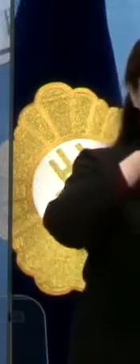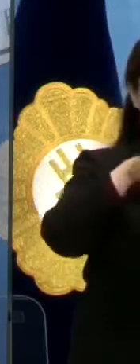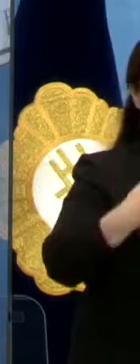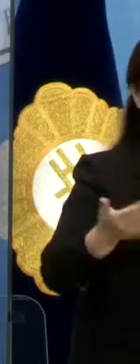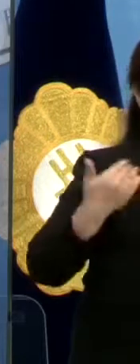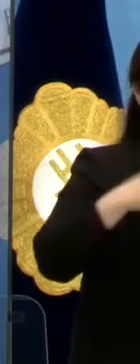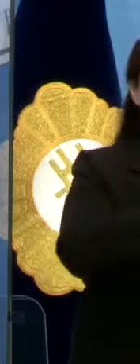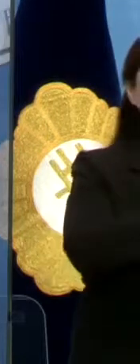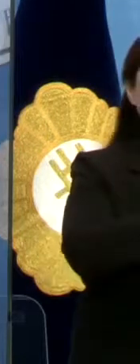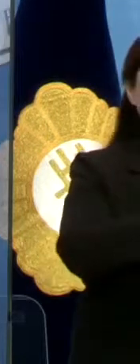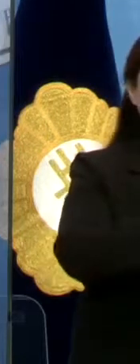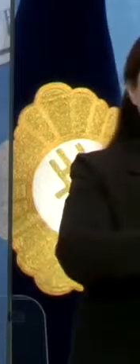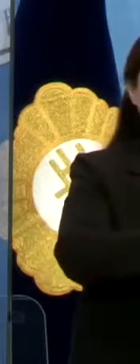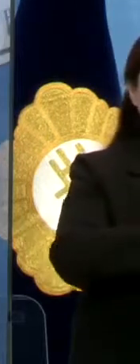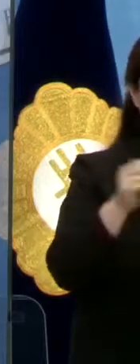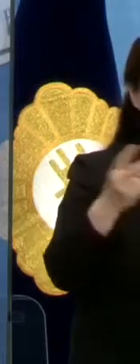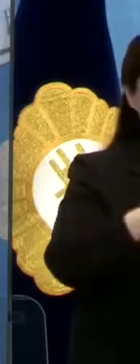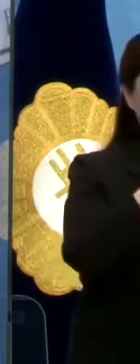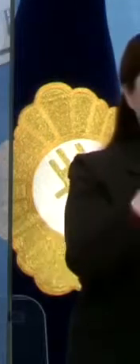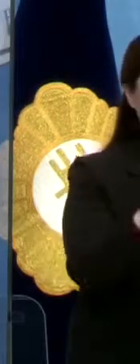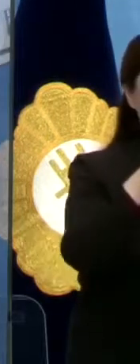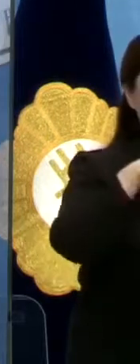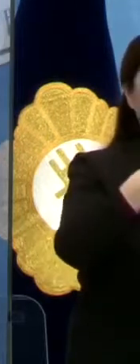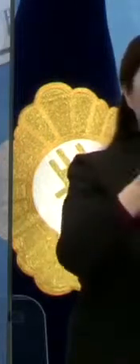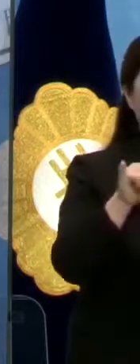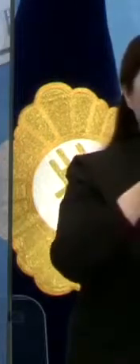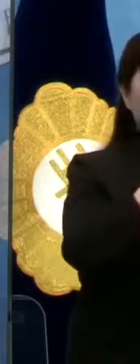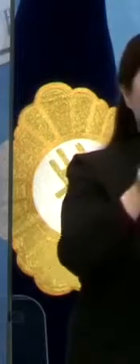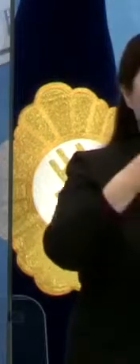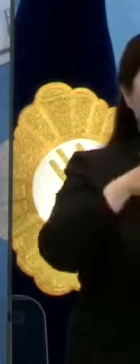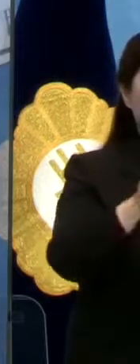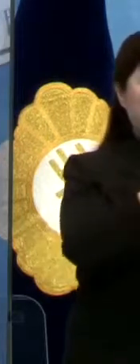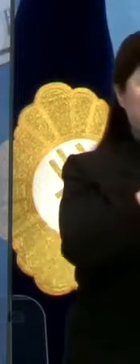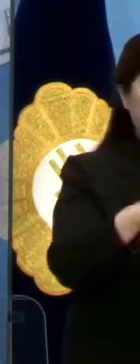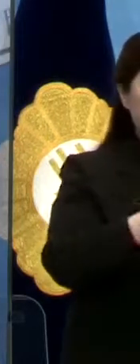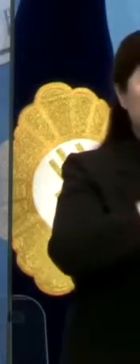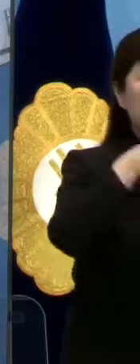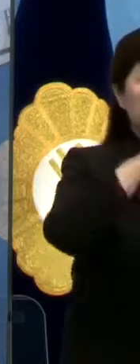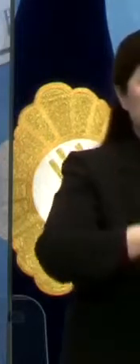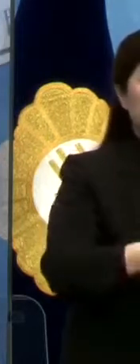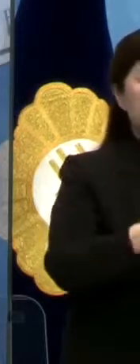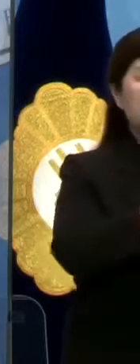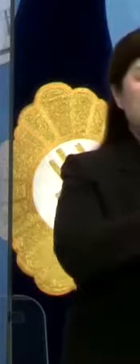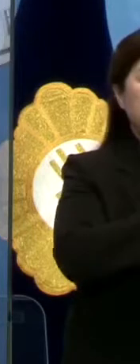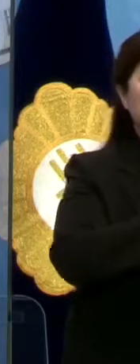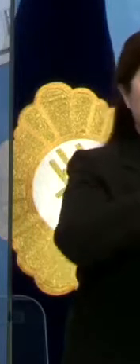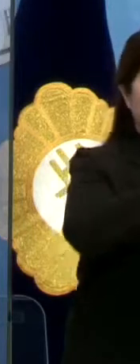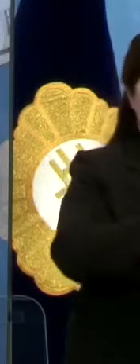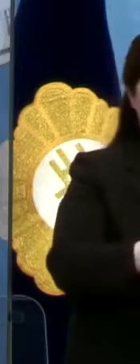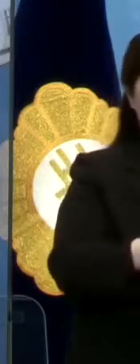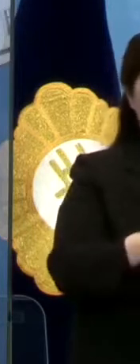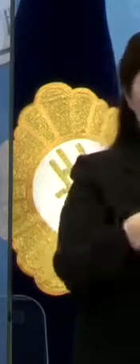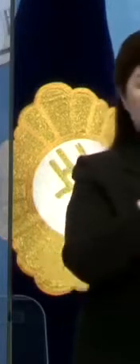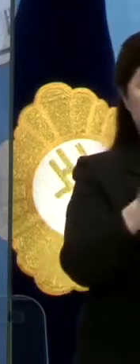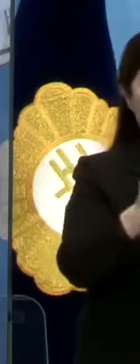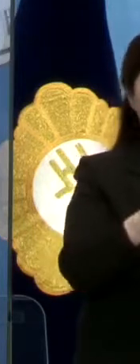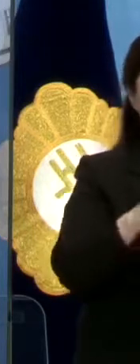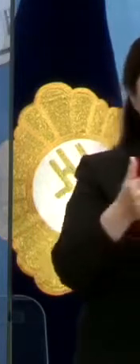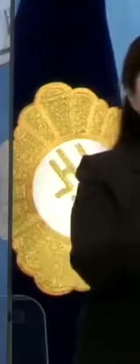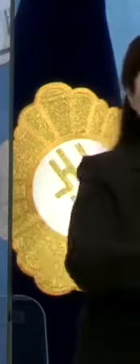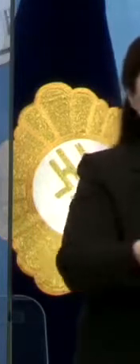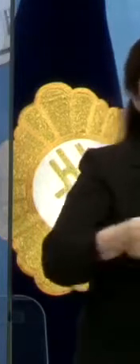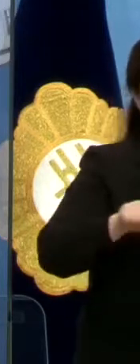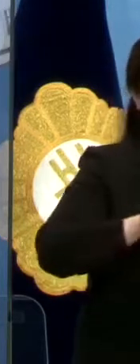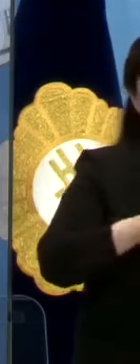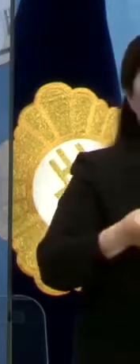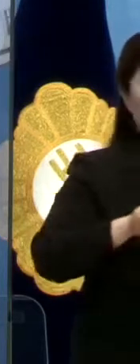전 의원님 그리고 노웅래 의원님 그리고 나경원 의원님 황주홍 의원님 주승용 의원님께 과 20대 국회에 함께 해주신 분 선배 동료